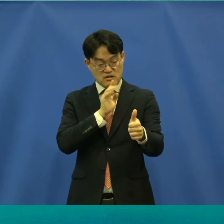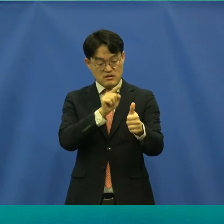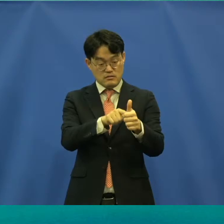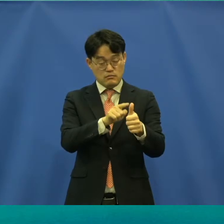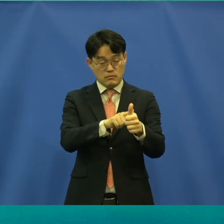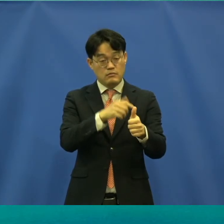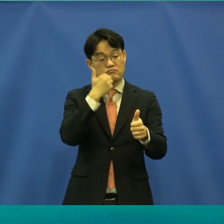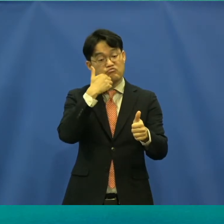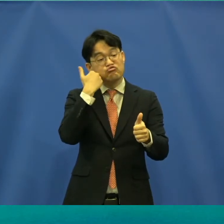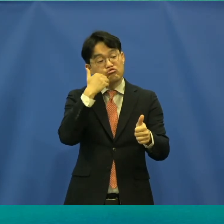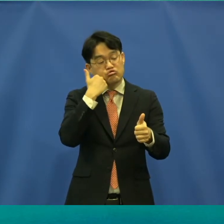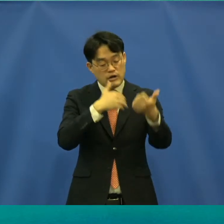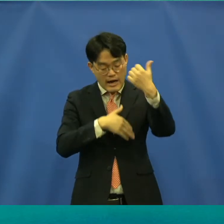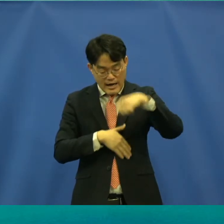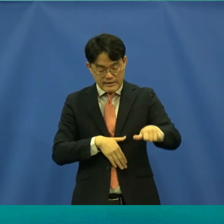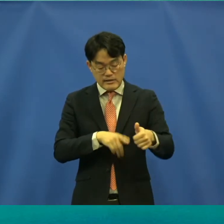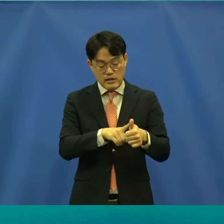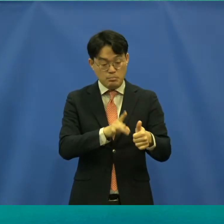하나님의 말씀이 임했다.